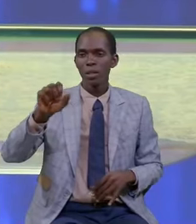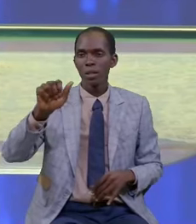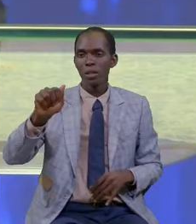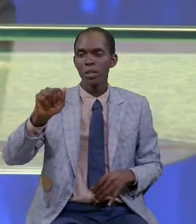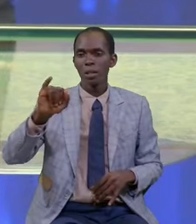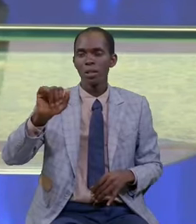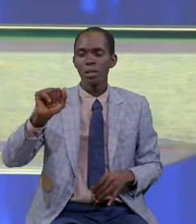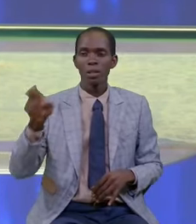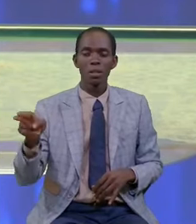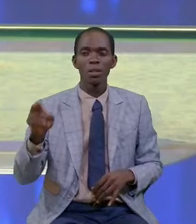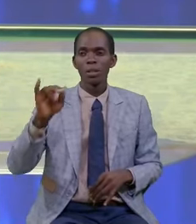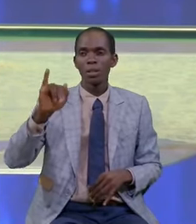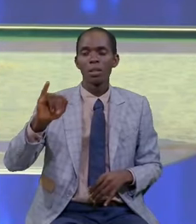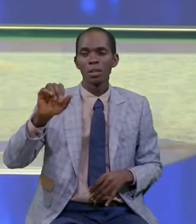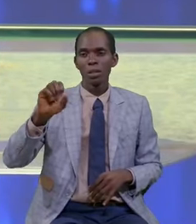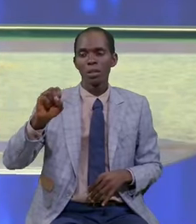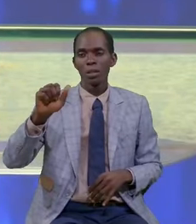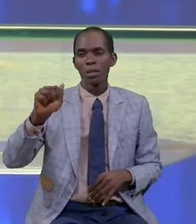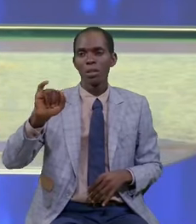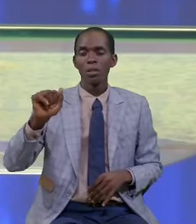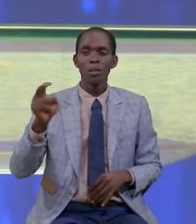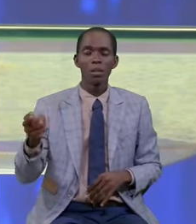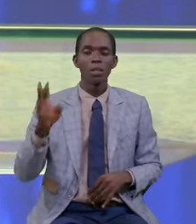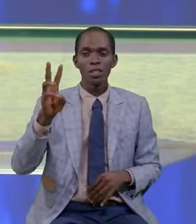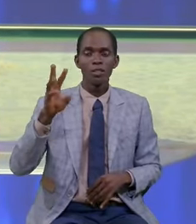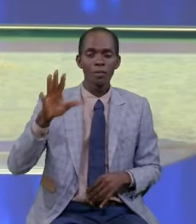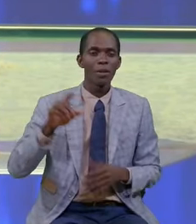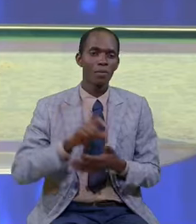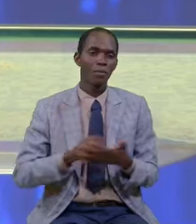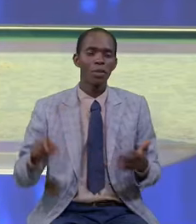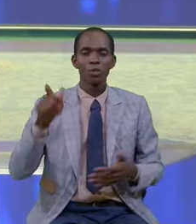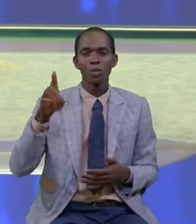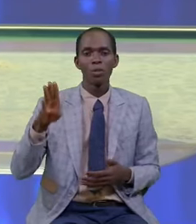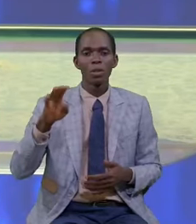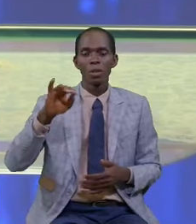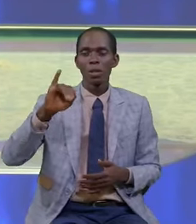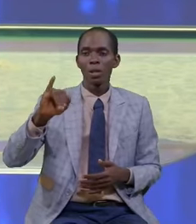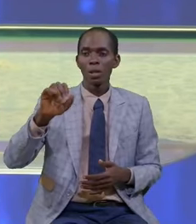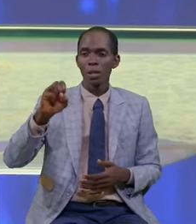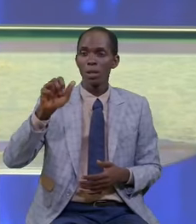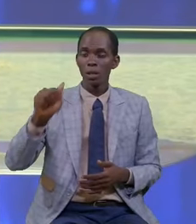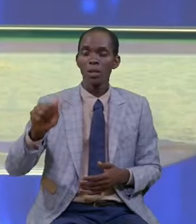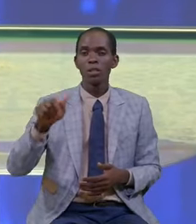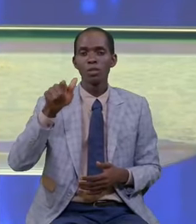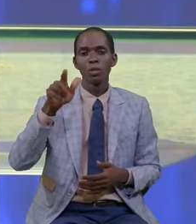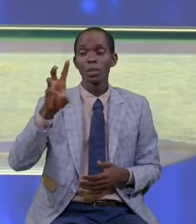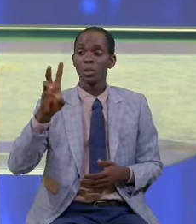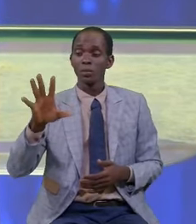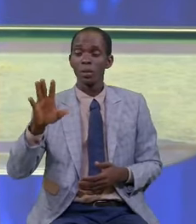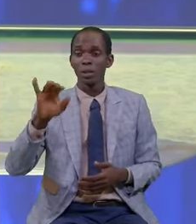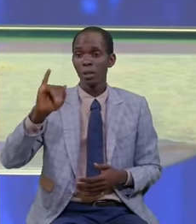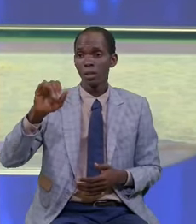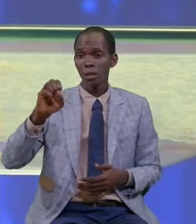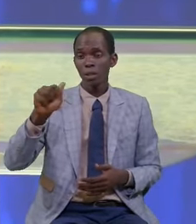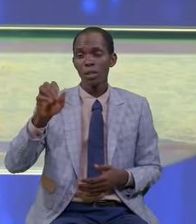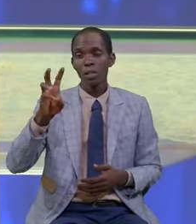Ésaïe 65. Nous allons le verset 24. Ésaïe 65, verset 24. Qui